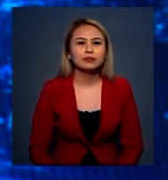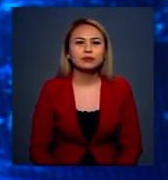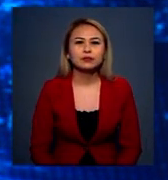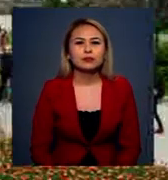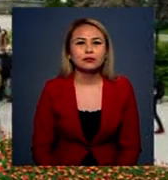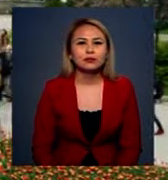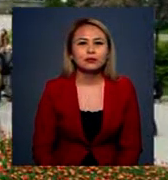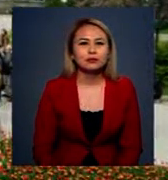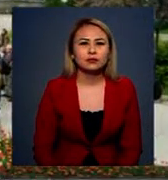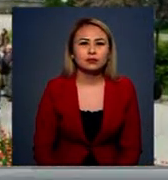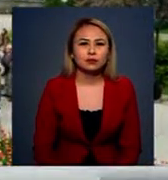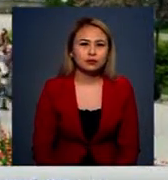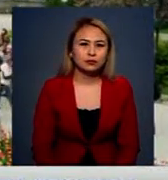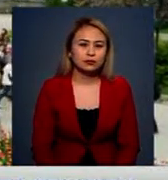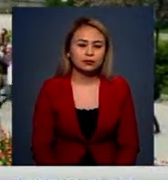әңгімелейді.